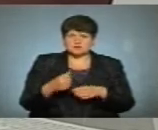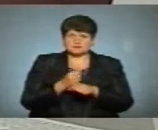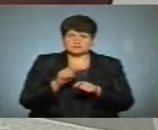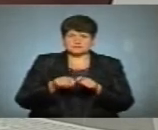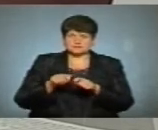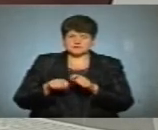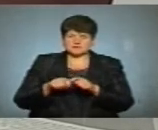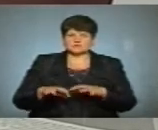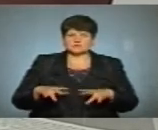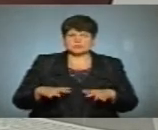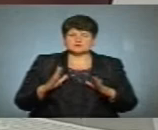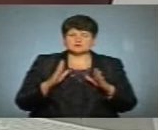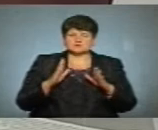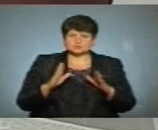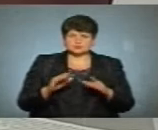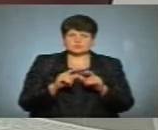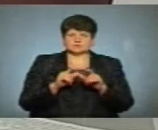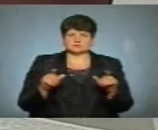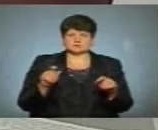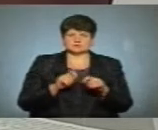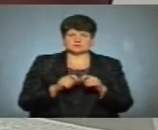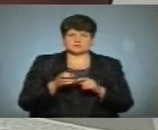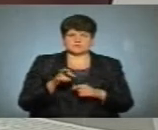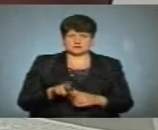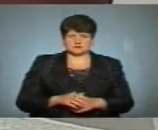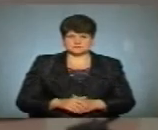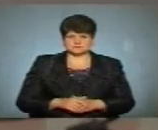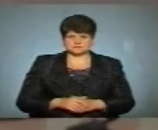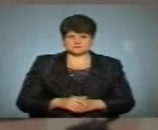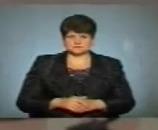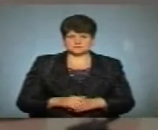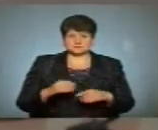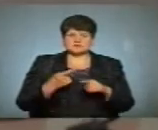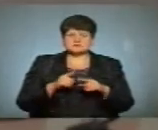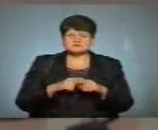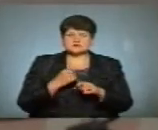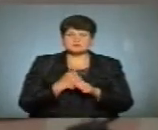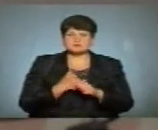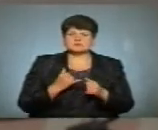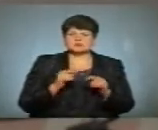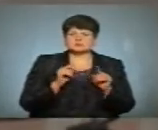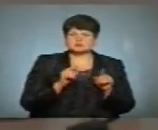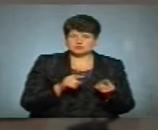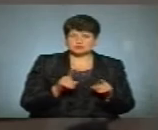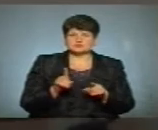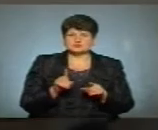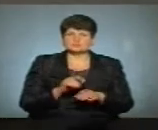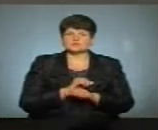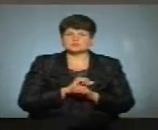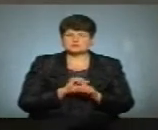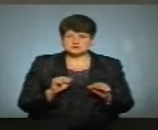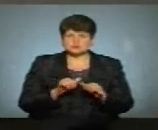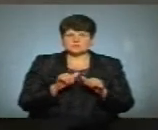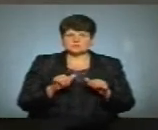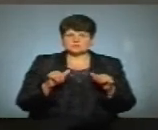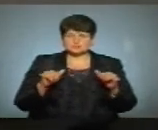тестів інструкторам, які будуть на пунктах тестування. Це робиться для того, щоб унеможливити